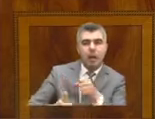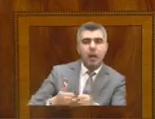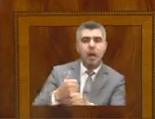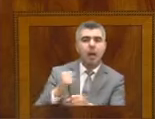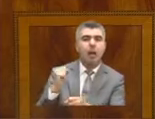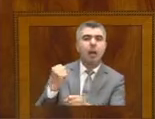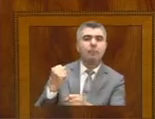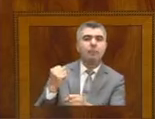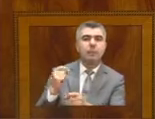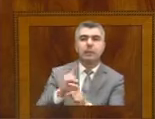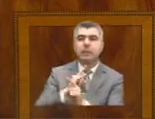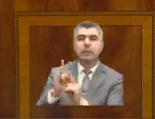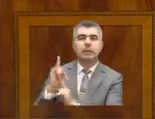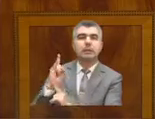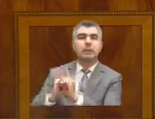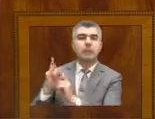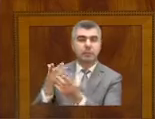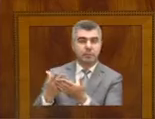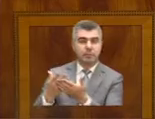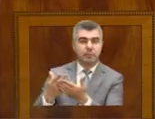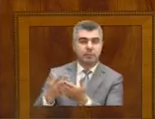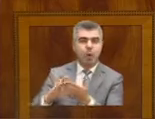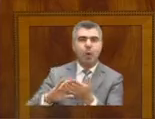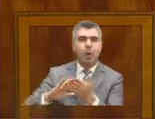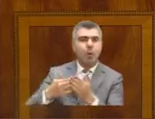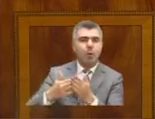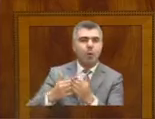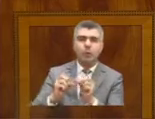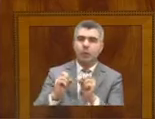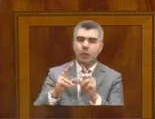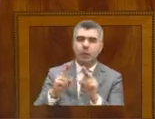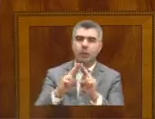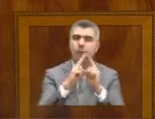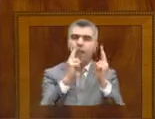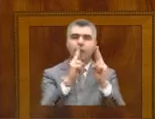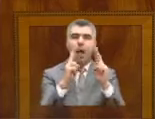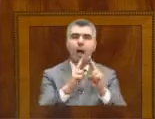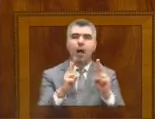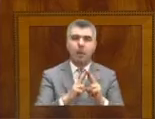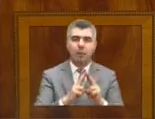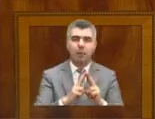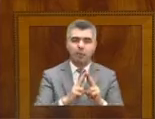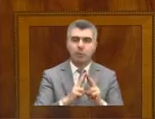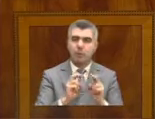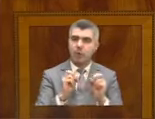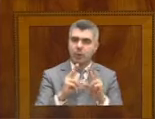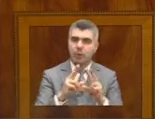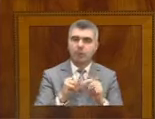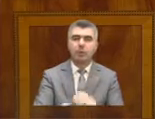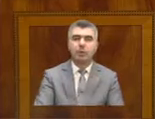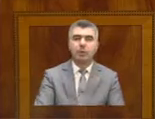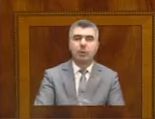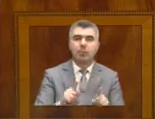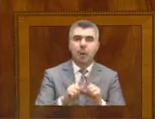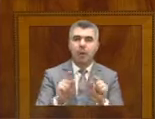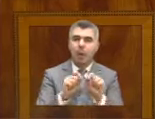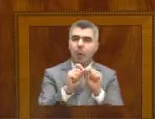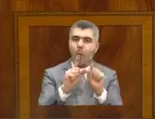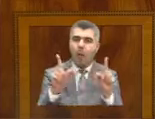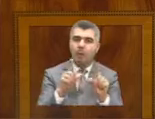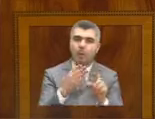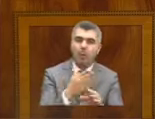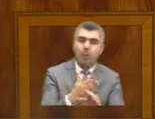الماضية بإشادة من مختلف المؤسسات المالية العالمية التي أكدت على ثقتها في